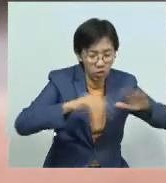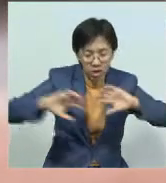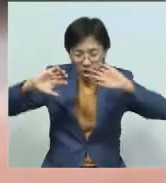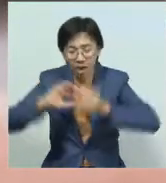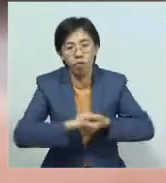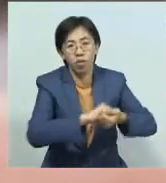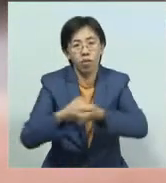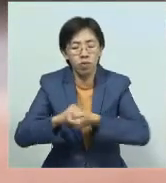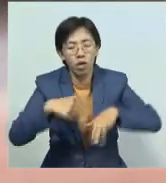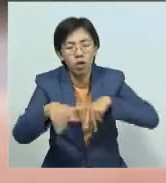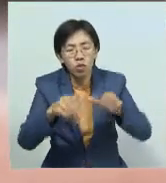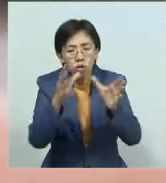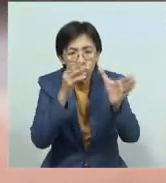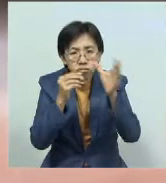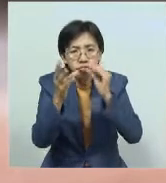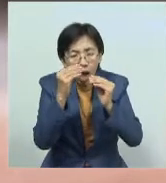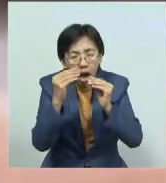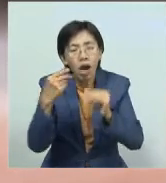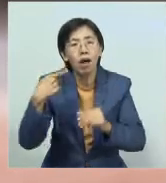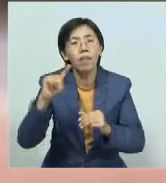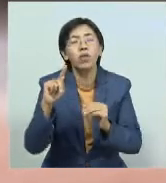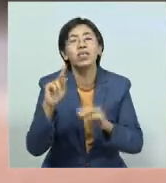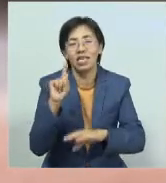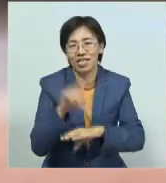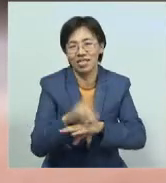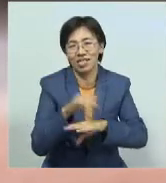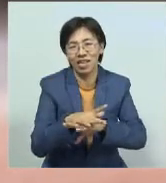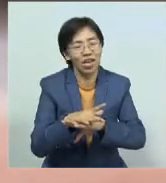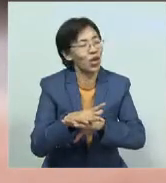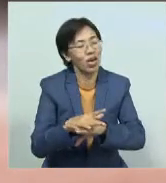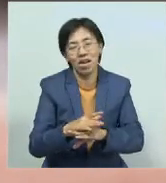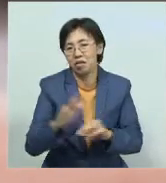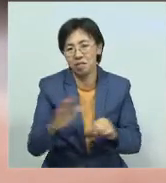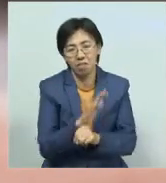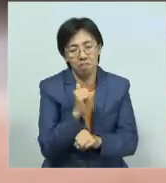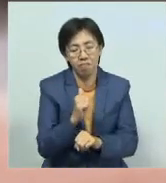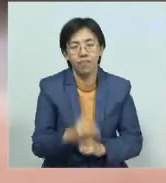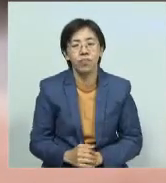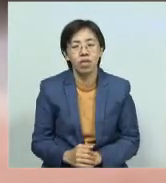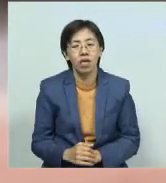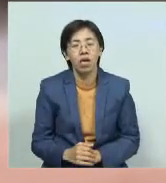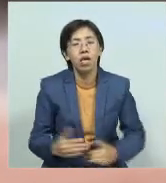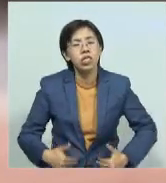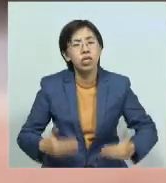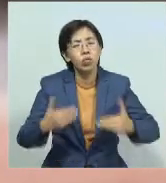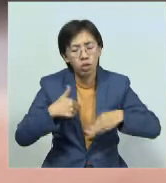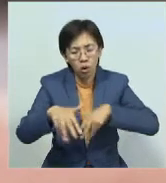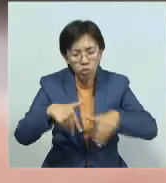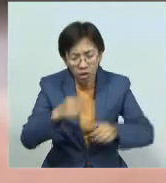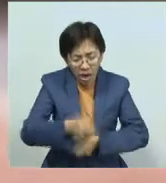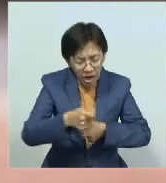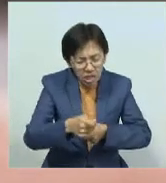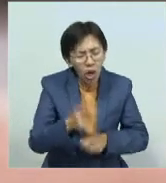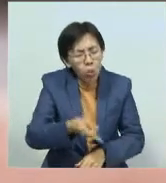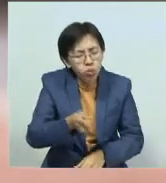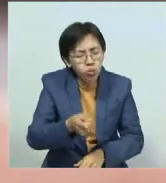ำให้ชุมชนนั้นได้เรียนรู้แล้วก็ใช้ประโยชน์จากเน็ตประชารัฐได้อย่างแท้จริงค่ะ จนเข้ามาเปลี่ยนวิถีชีวิตการทำเกษตรแบบ